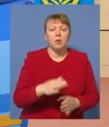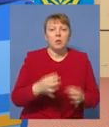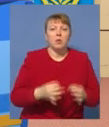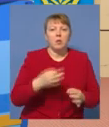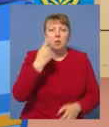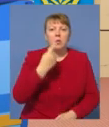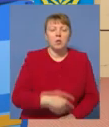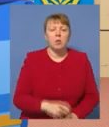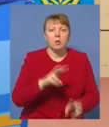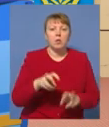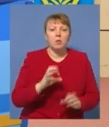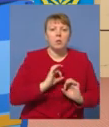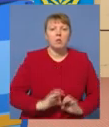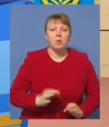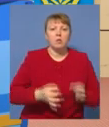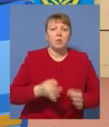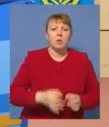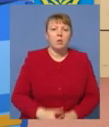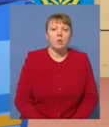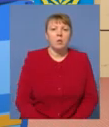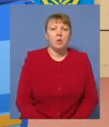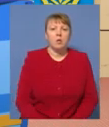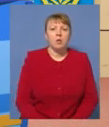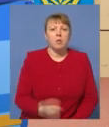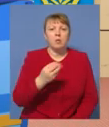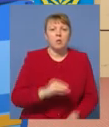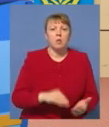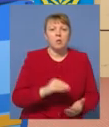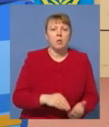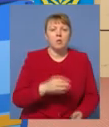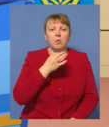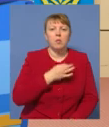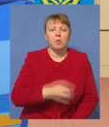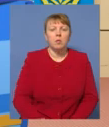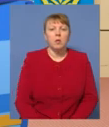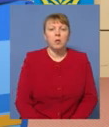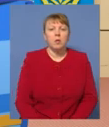досудебного расследования, прокуратура и суд. Вот давайте еще раз на отличиях остановимся.